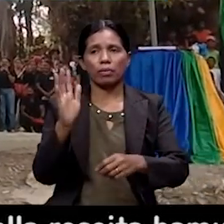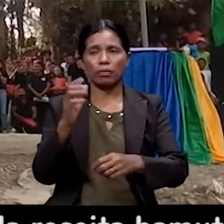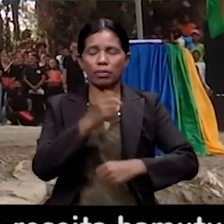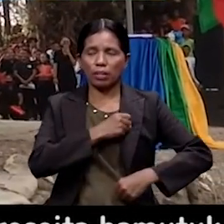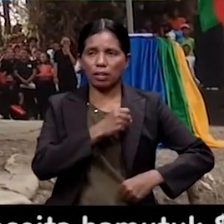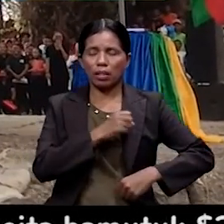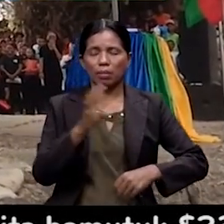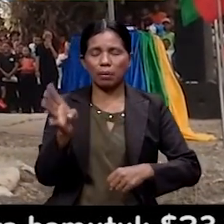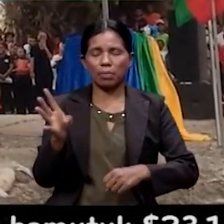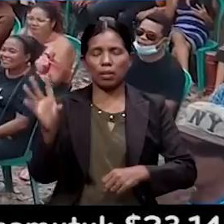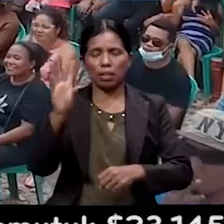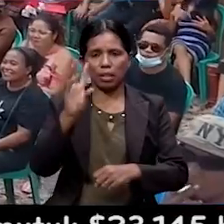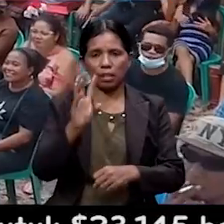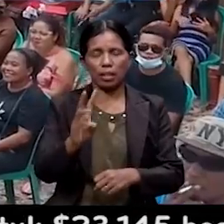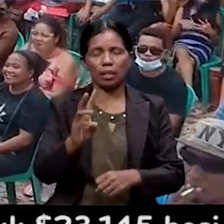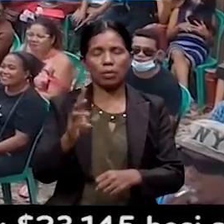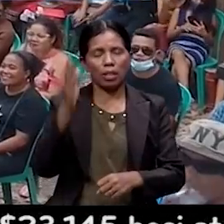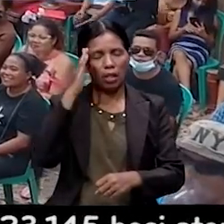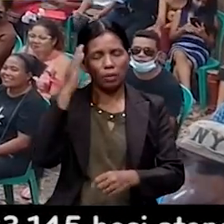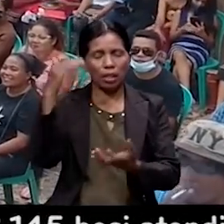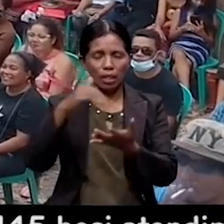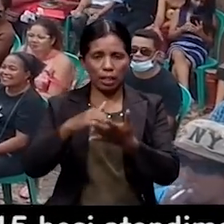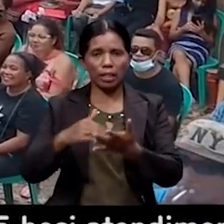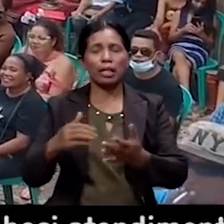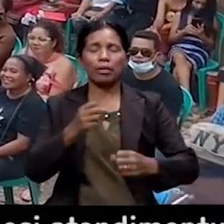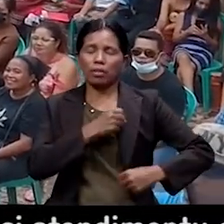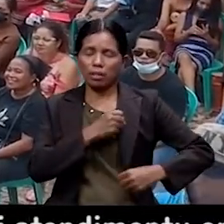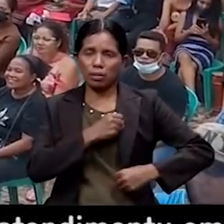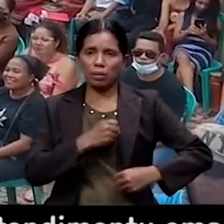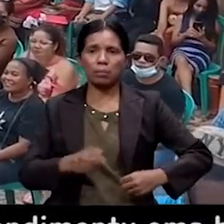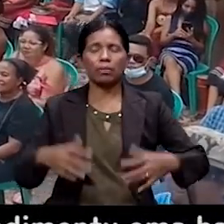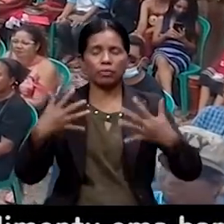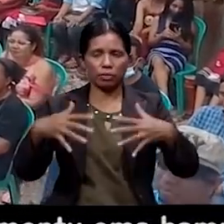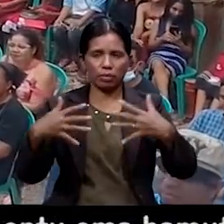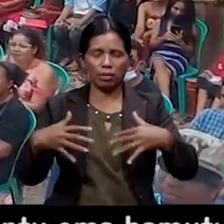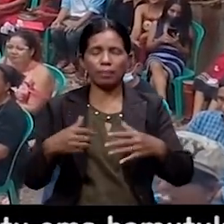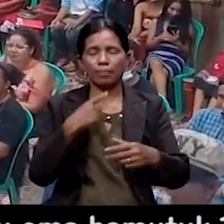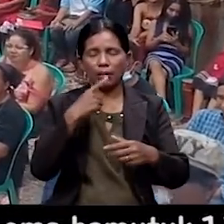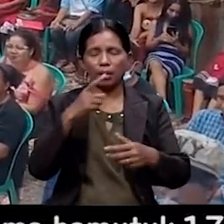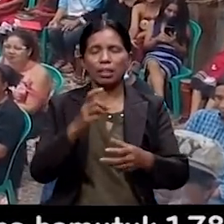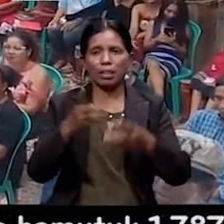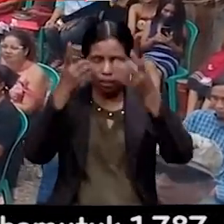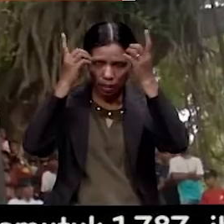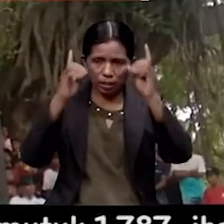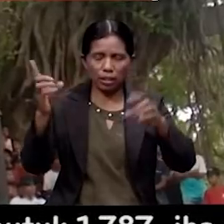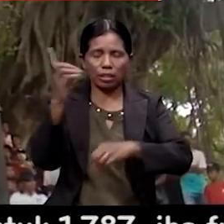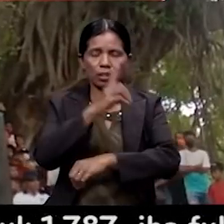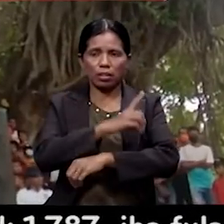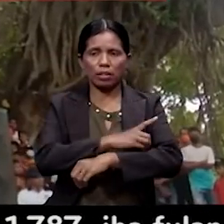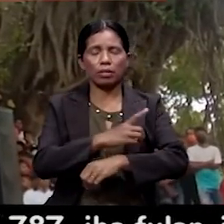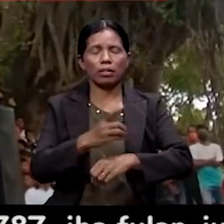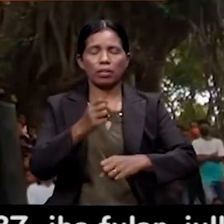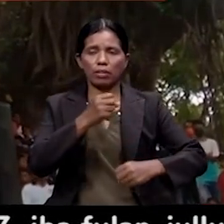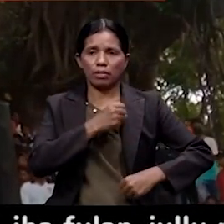di relembra hikas fununa insira nebe luta bau kun rasikan. Kairala Xanana Gusmão di sidi ho di celebra loron falentil nian hamutu ko komunidade